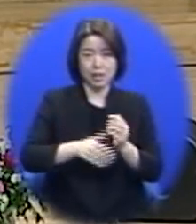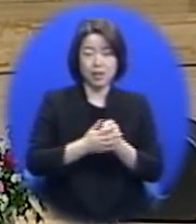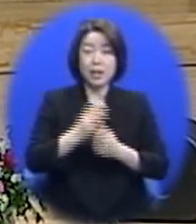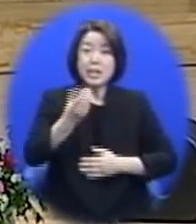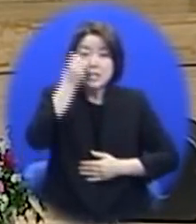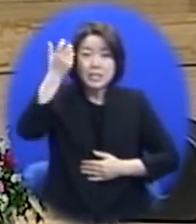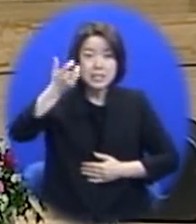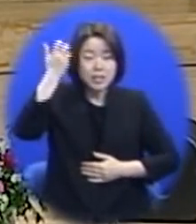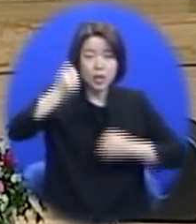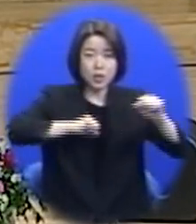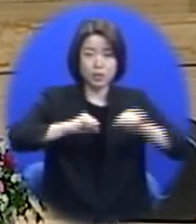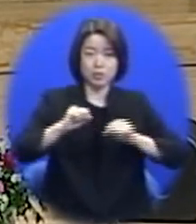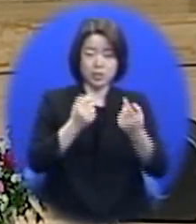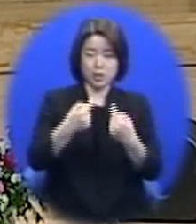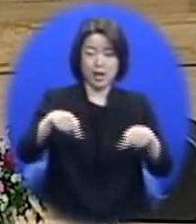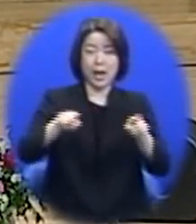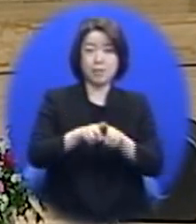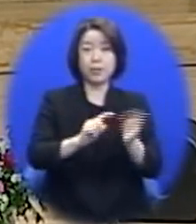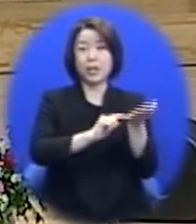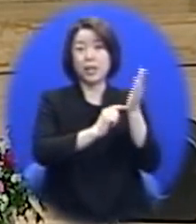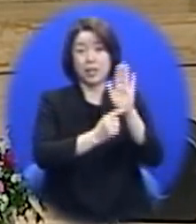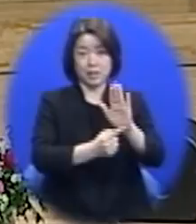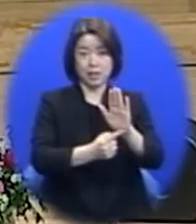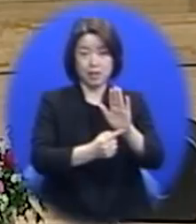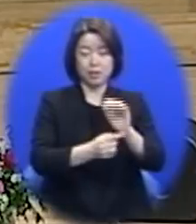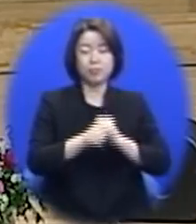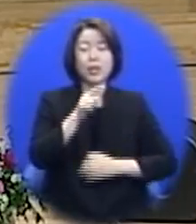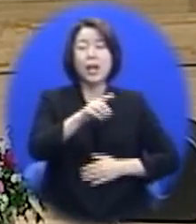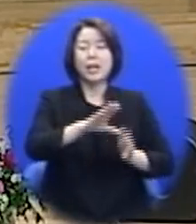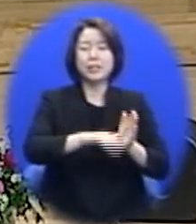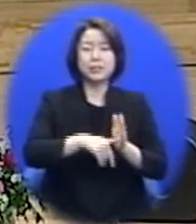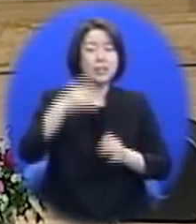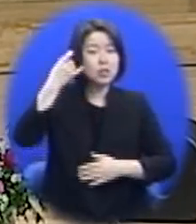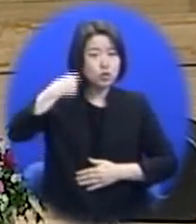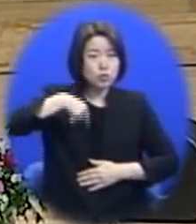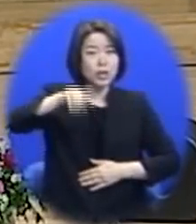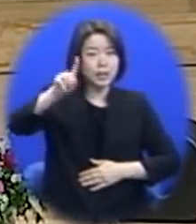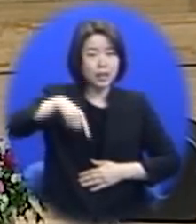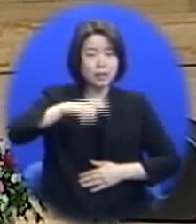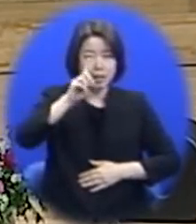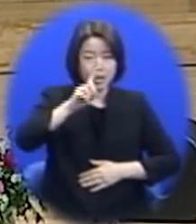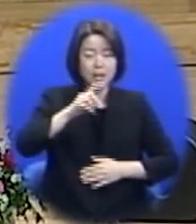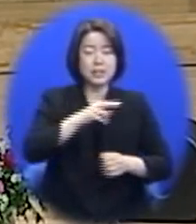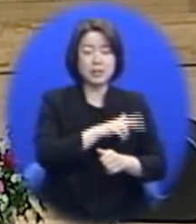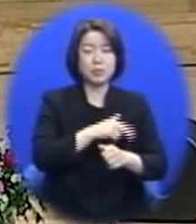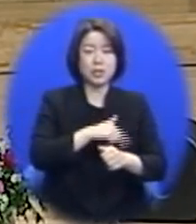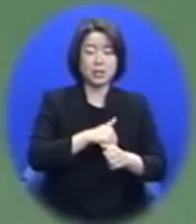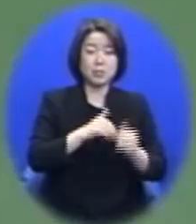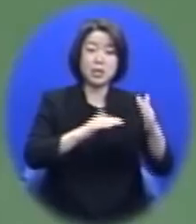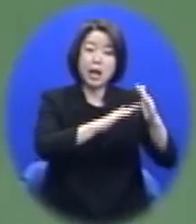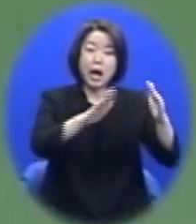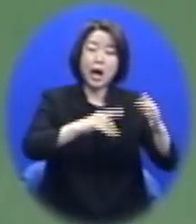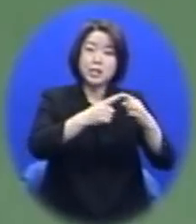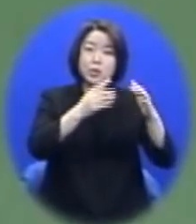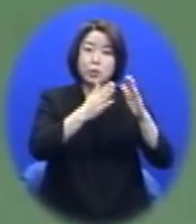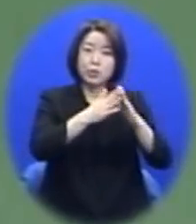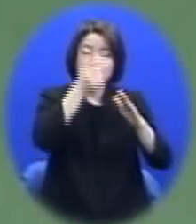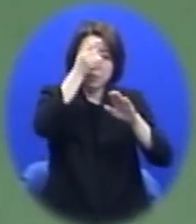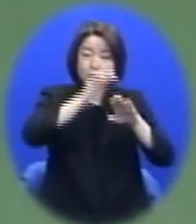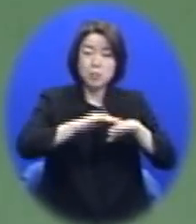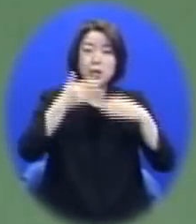나타났었습니다. 그때 중국을 다녀왔던 어느 목사님이 중국 가정교회에 가서 집회를 하는데